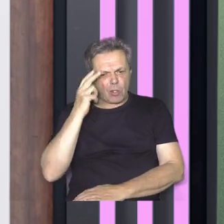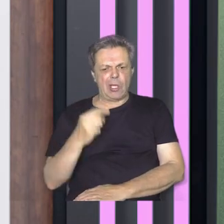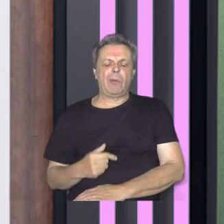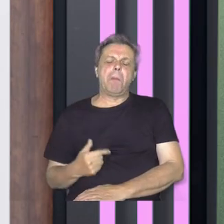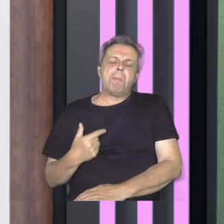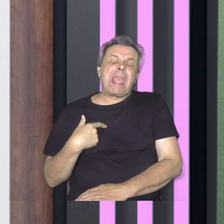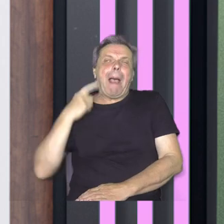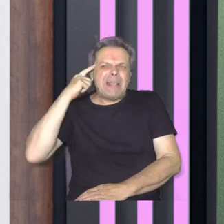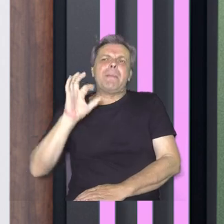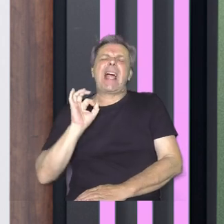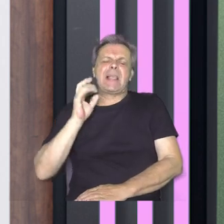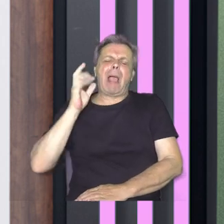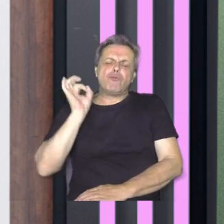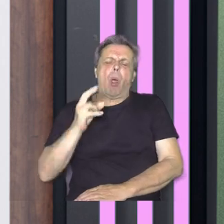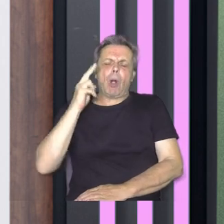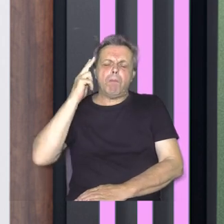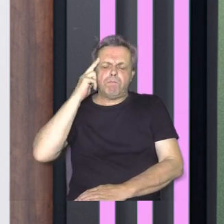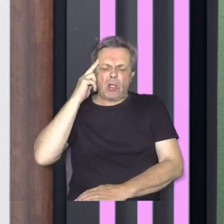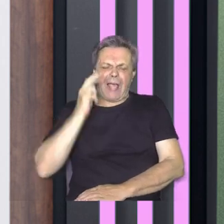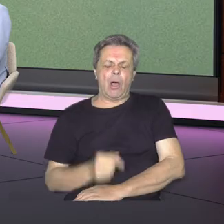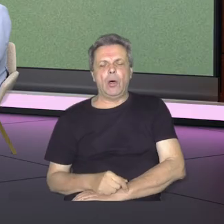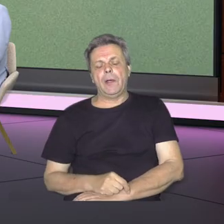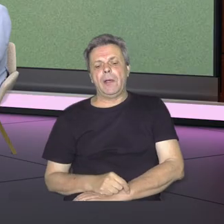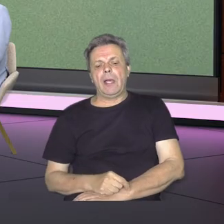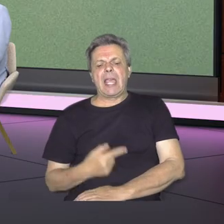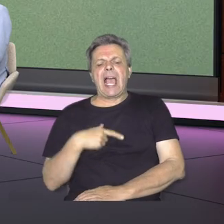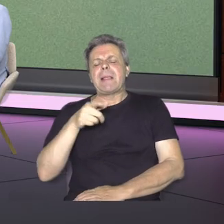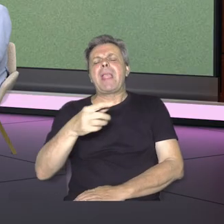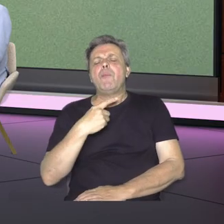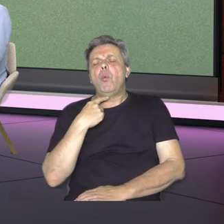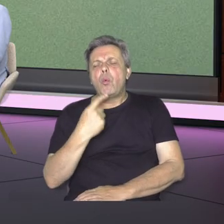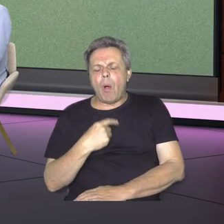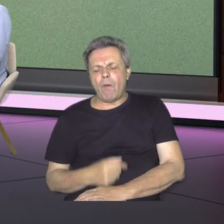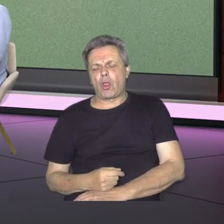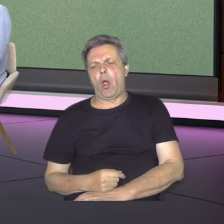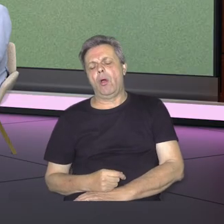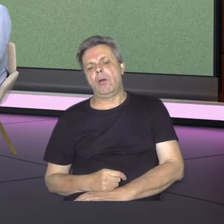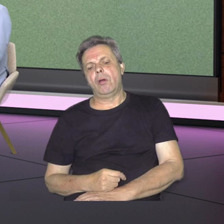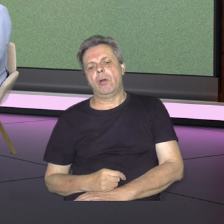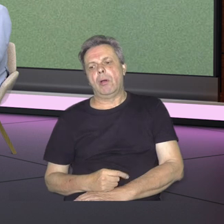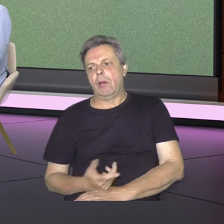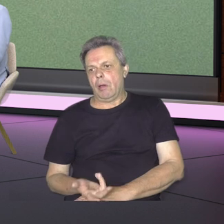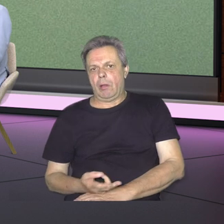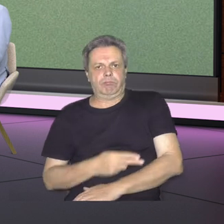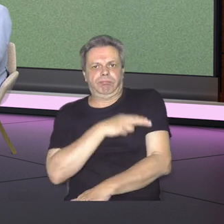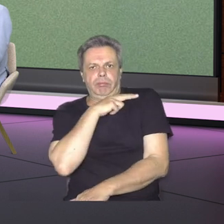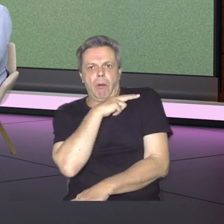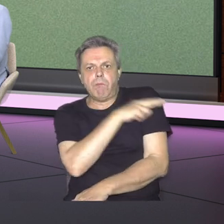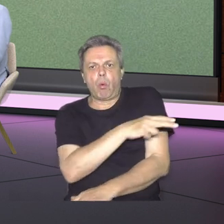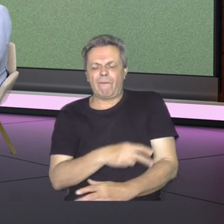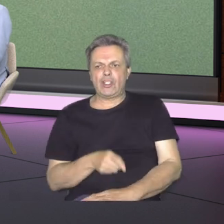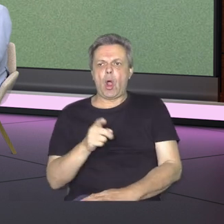Meni se čini da sam ga dobro upoznao, jer ja sam njemu govorio, brate